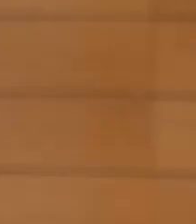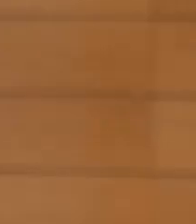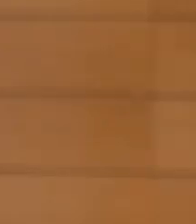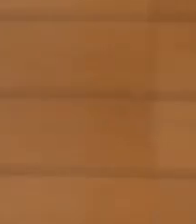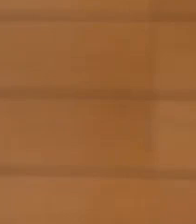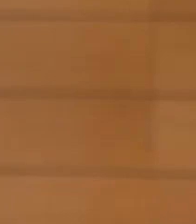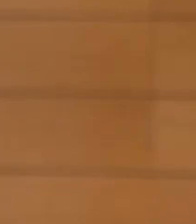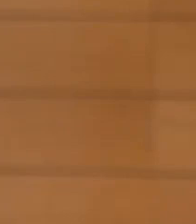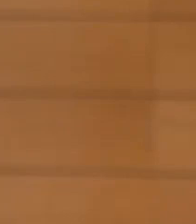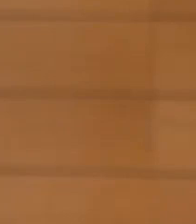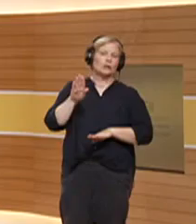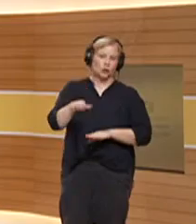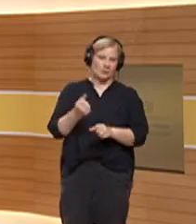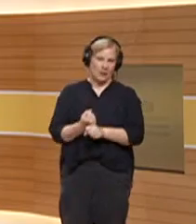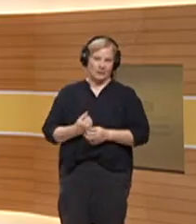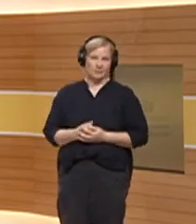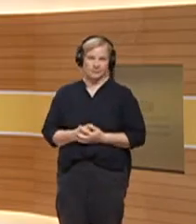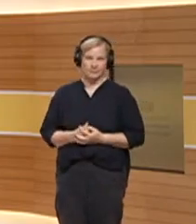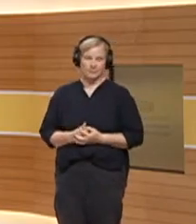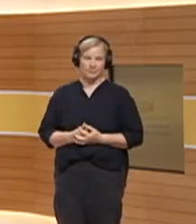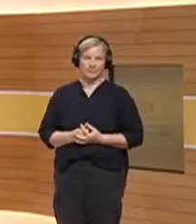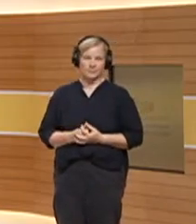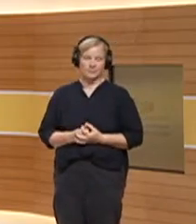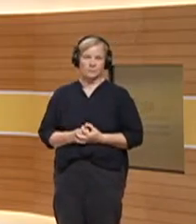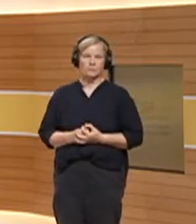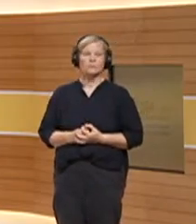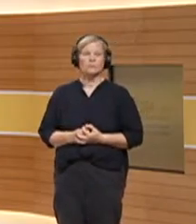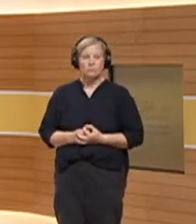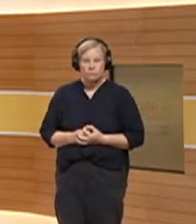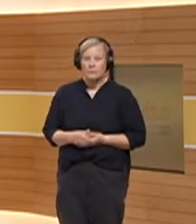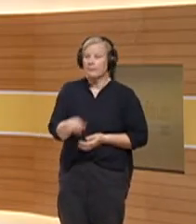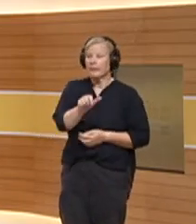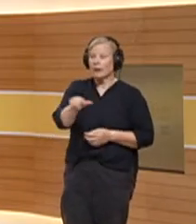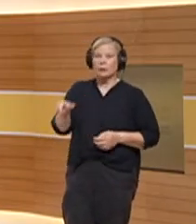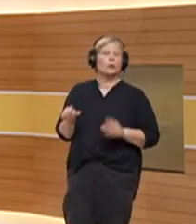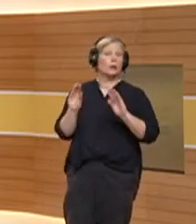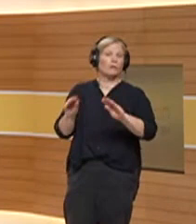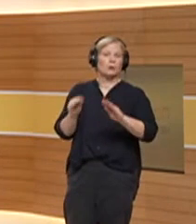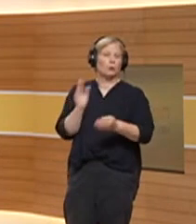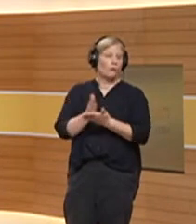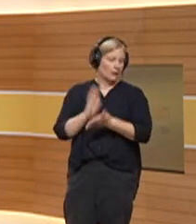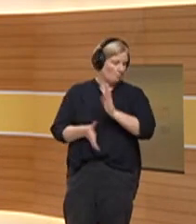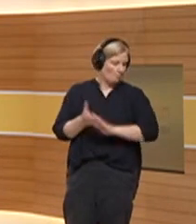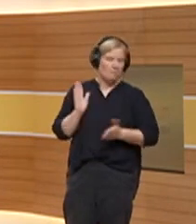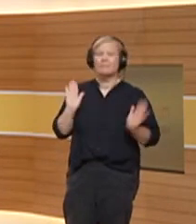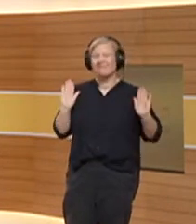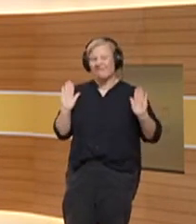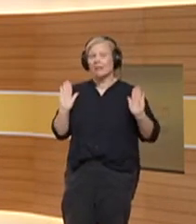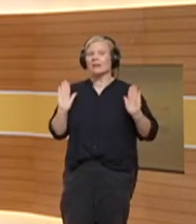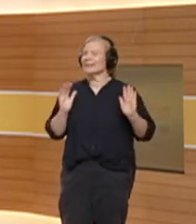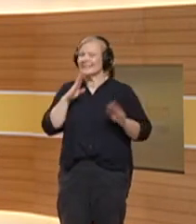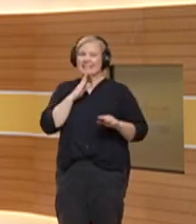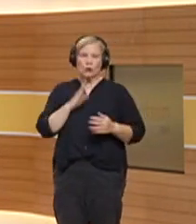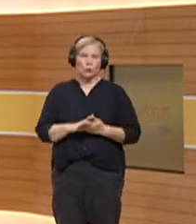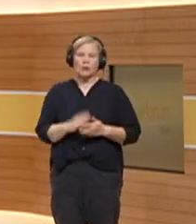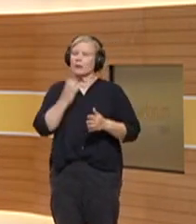ergreifen. Denn es ist was anderes, ob man die Leute nur unterrichtet oder ob man sie wirklich mit einbezieht. Und wir möchten dieses Jahr mehr